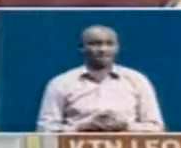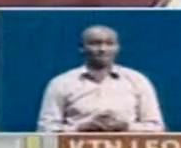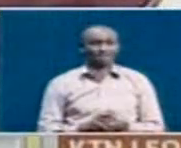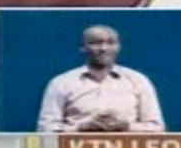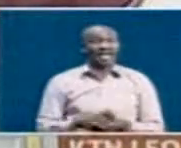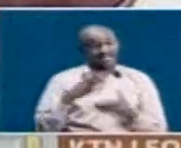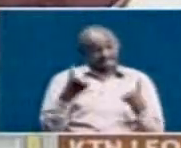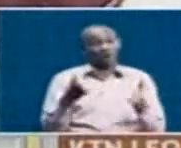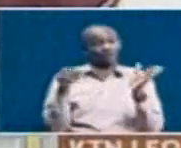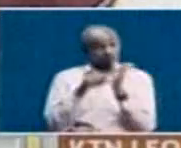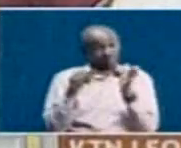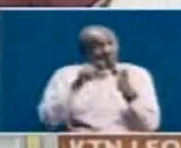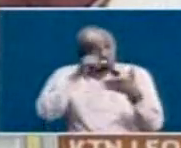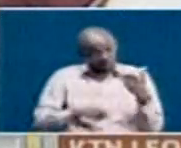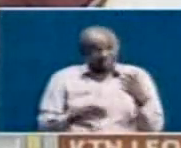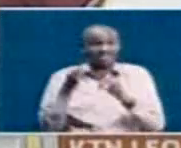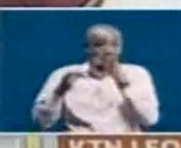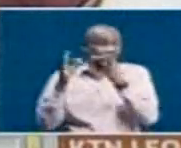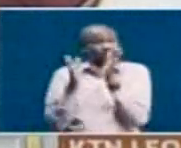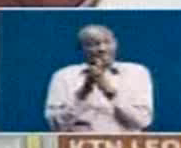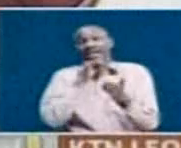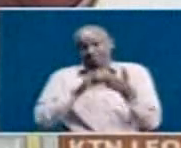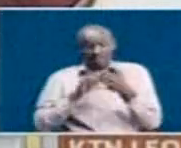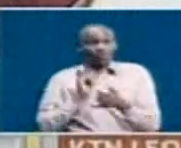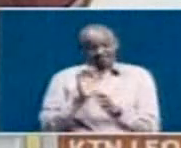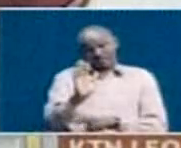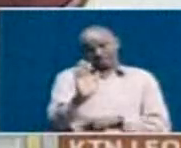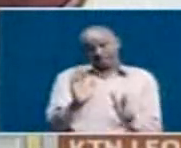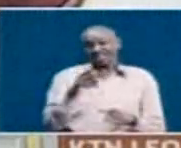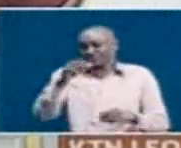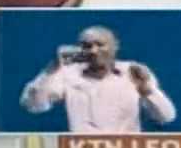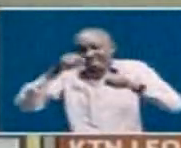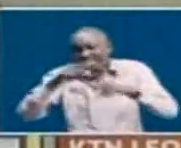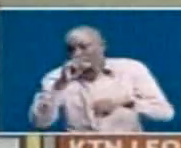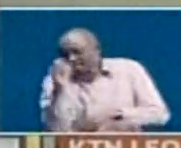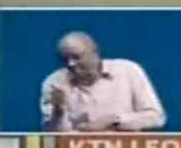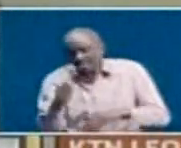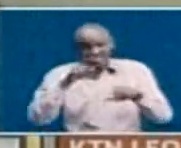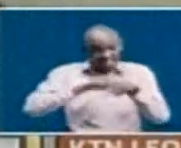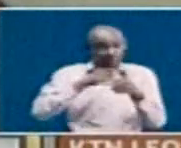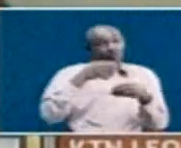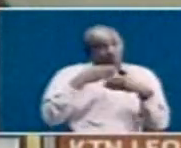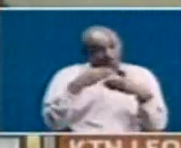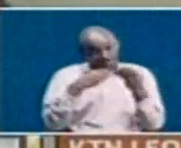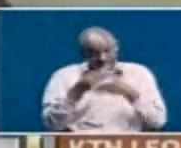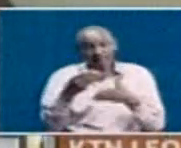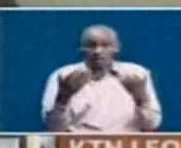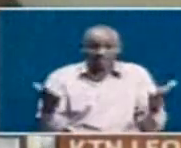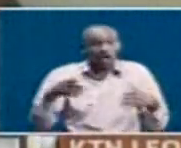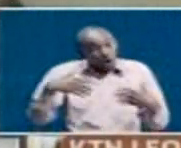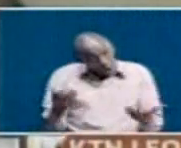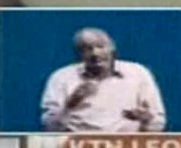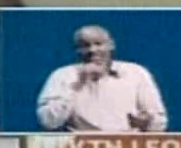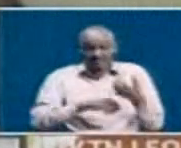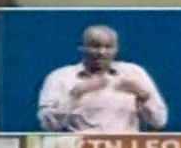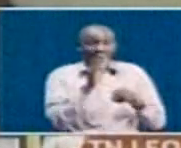Sasa shida mwanaisha inategemea maelewano kati ya huyo mke na mume wake. Wanaelewana saa ya kununua vitu? Ama ni mume yanunua vitu